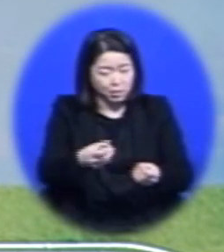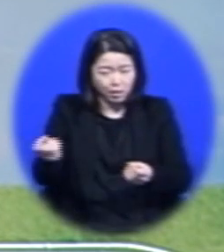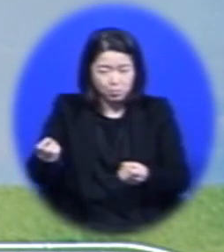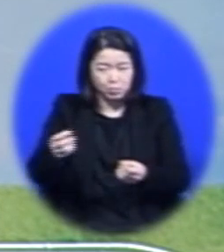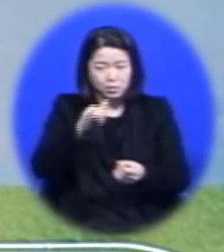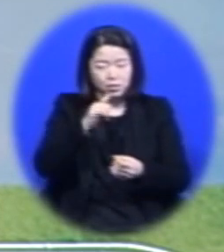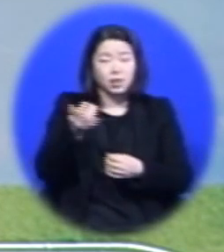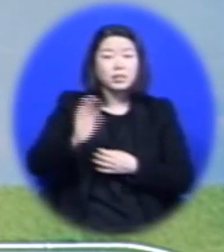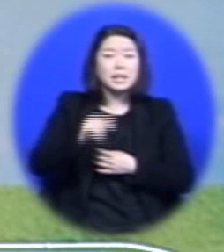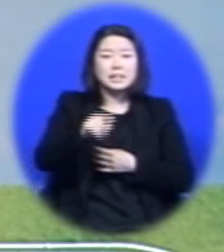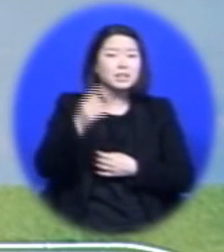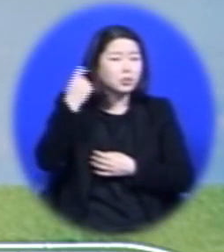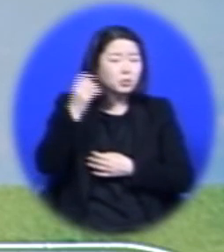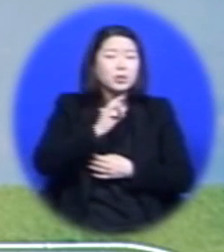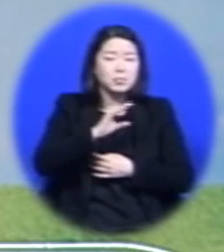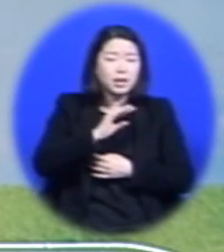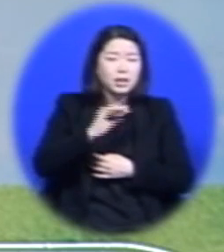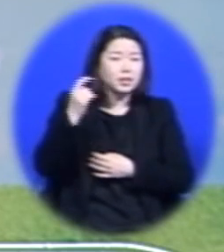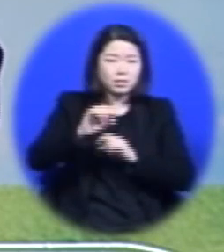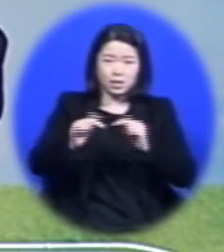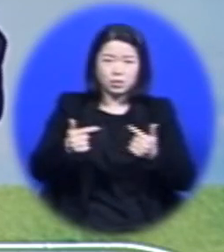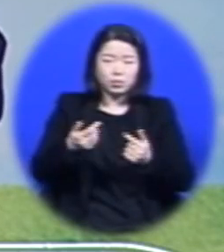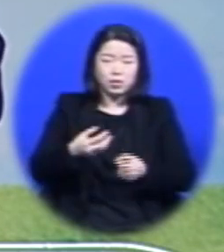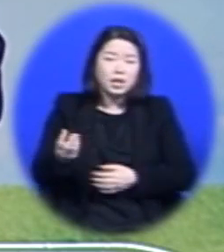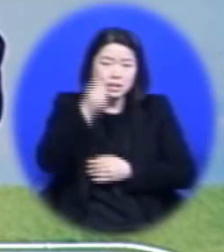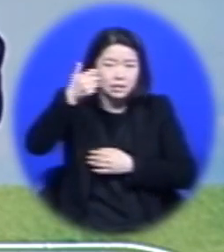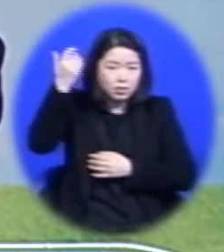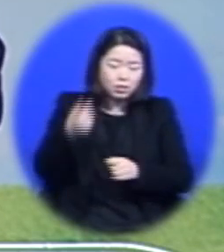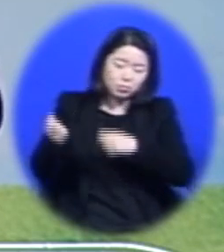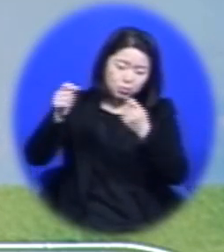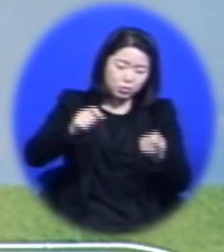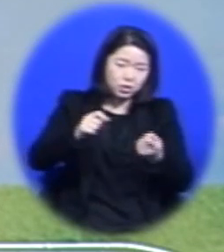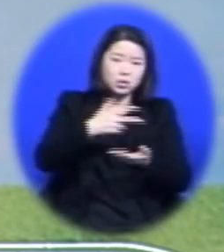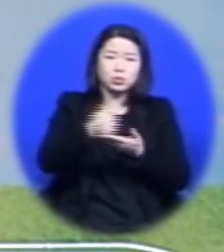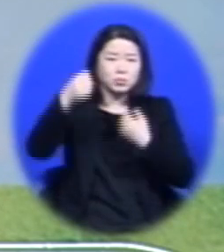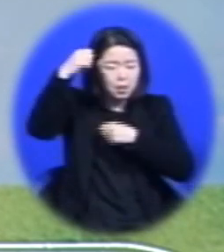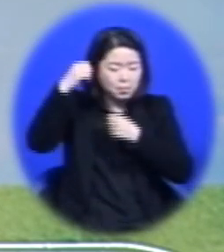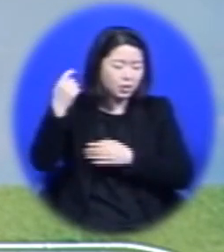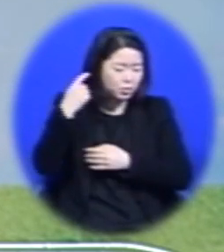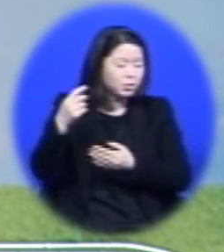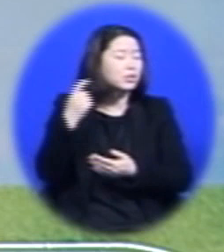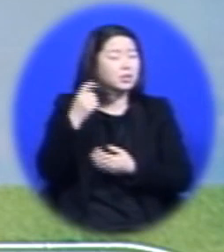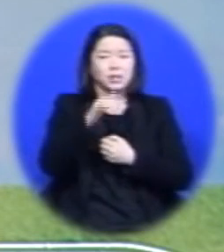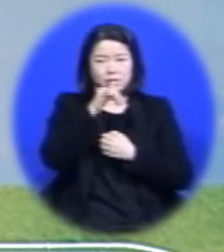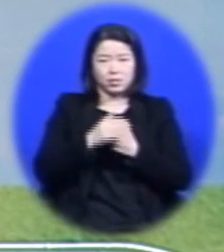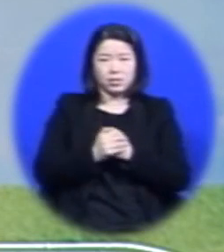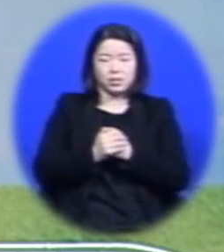소리만 들리는 게 아니고 성령을 부어 주시는 주님의 발소리도 풀린다는 것